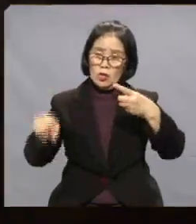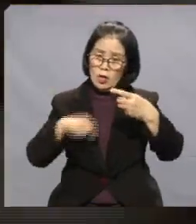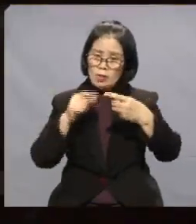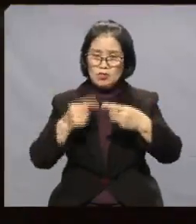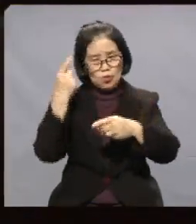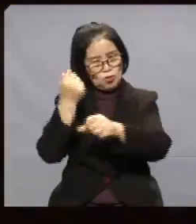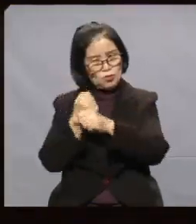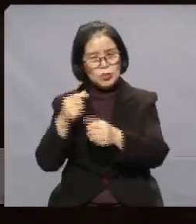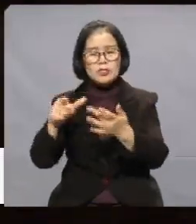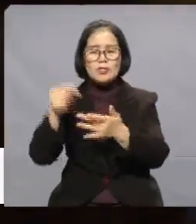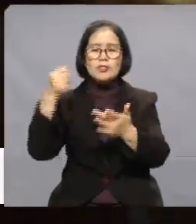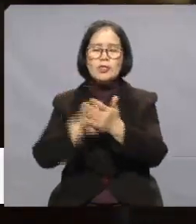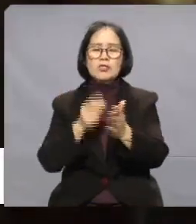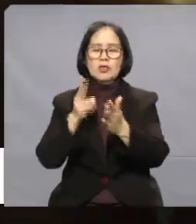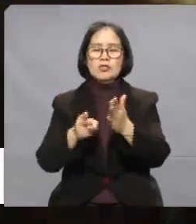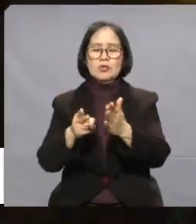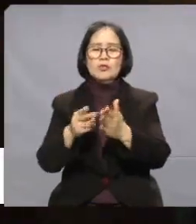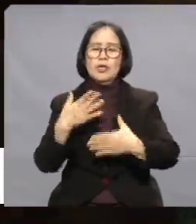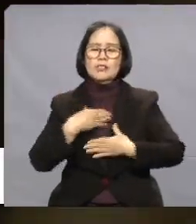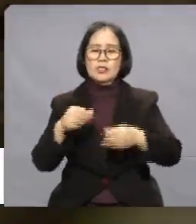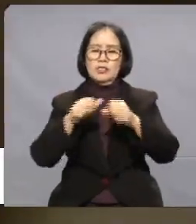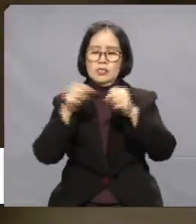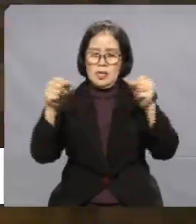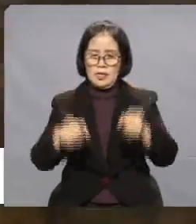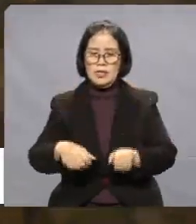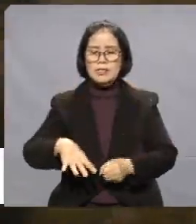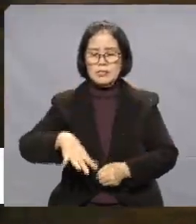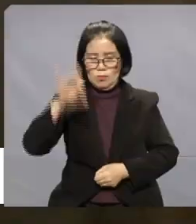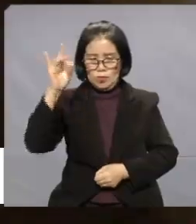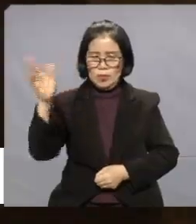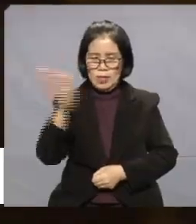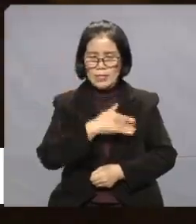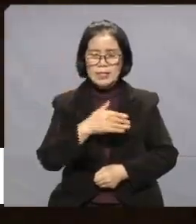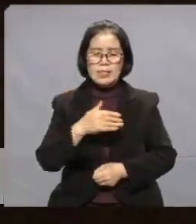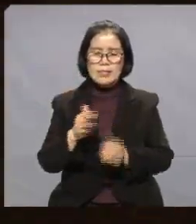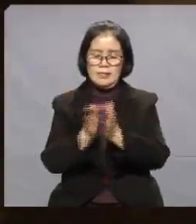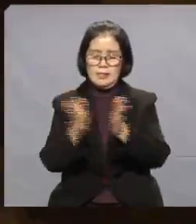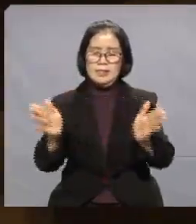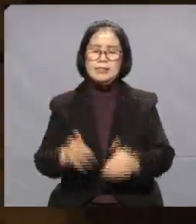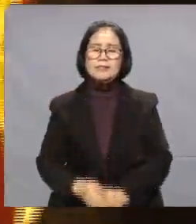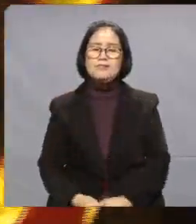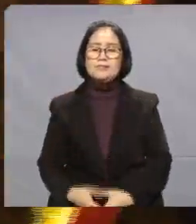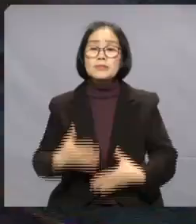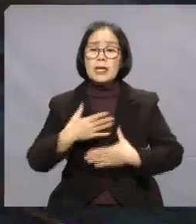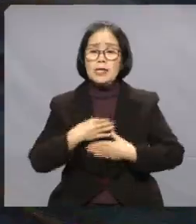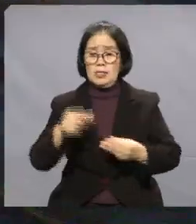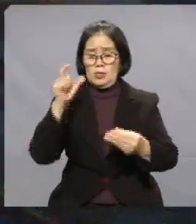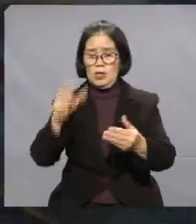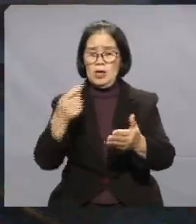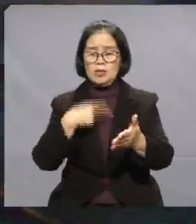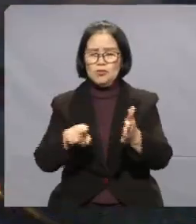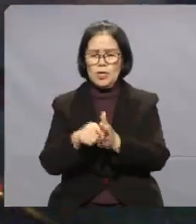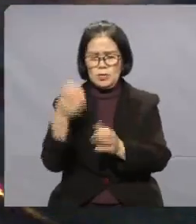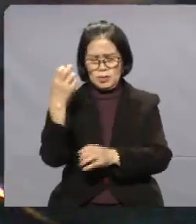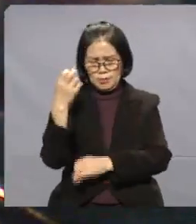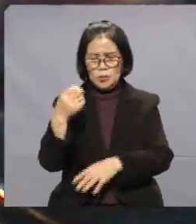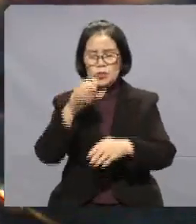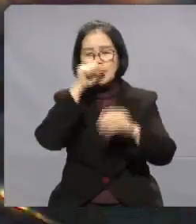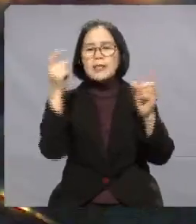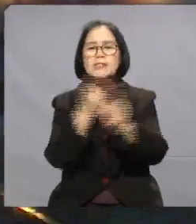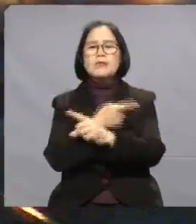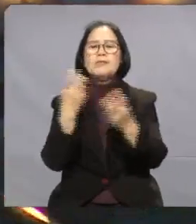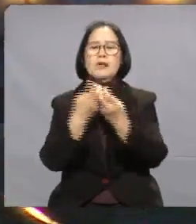선정해 철도 안전체계를 원점에서 진단할 예정입니다. 특히 안전 강화를 위한 근본적인 개선